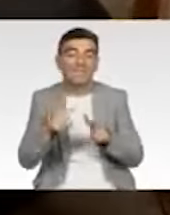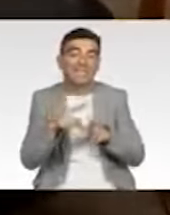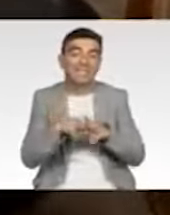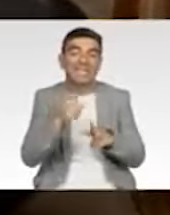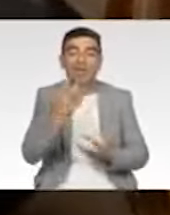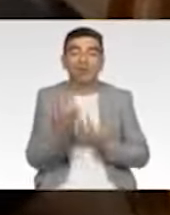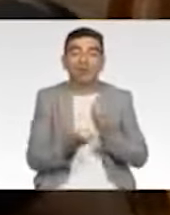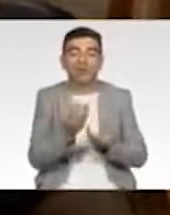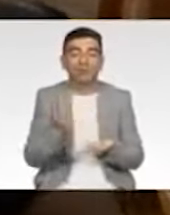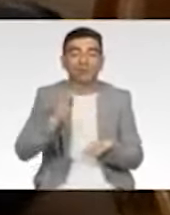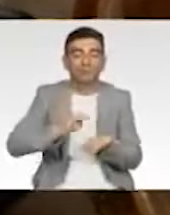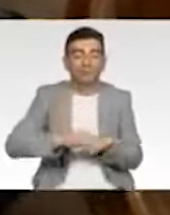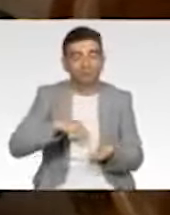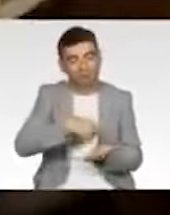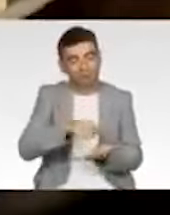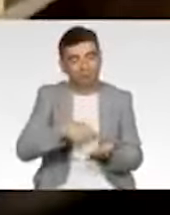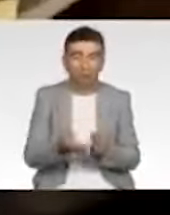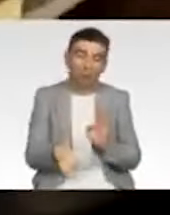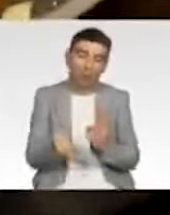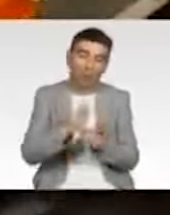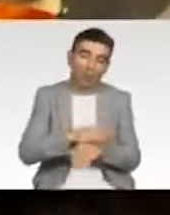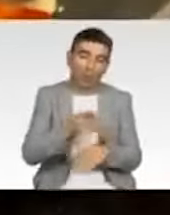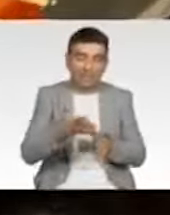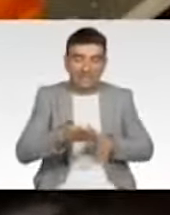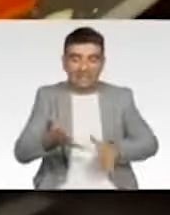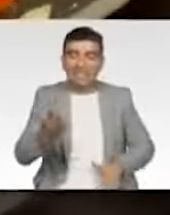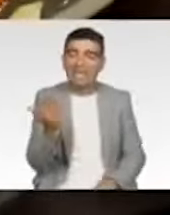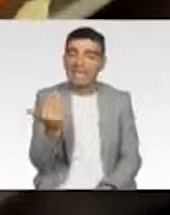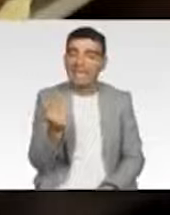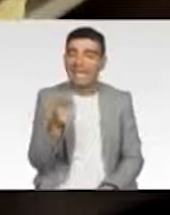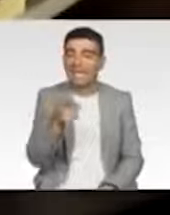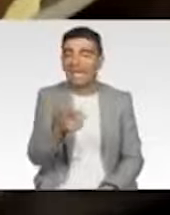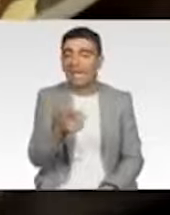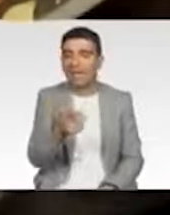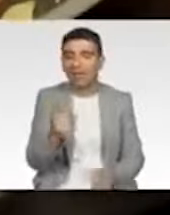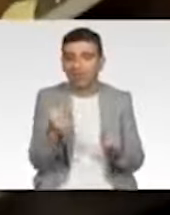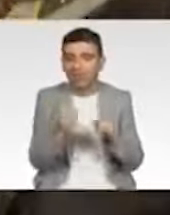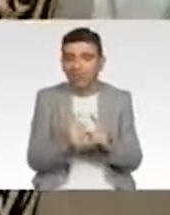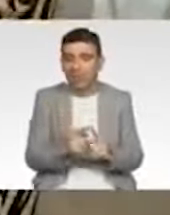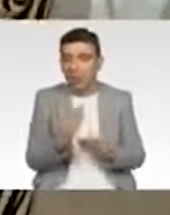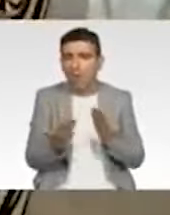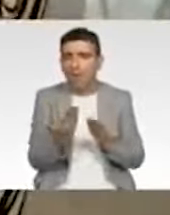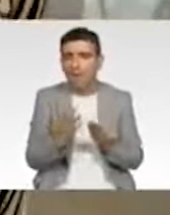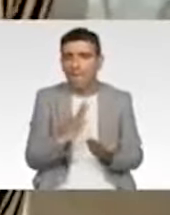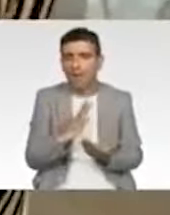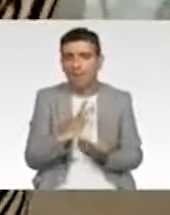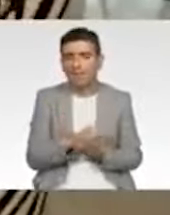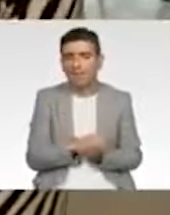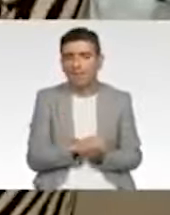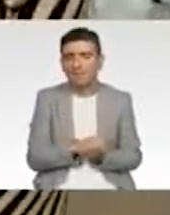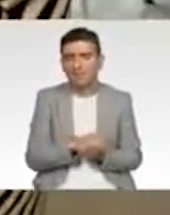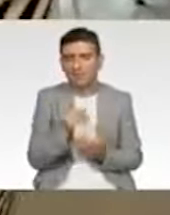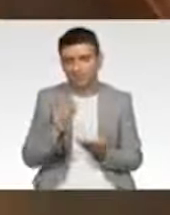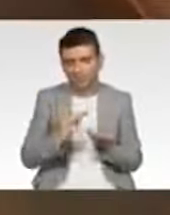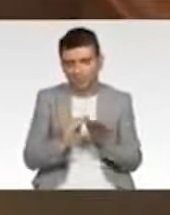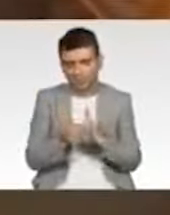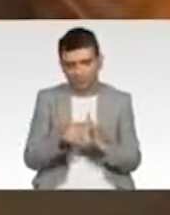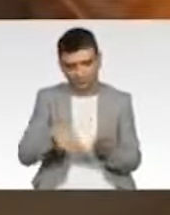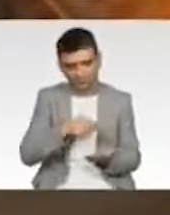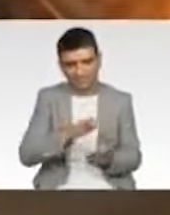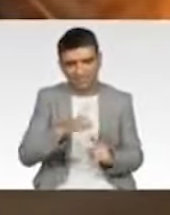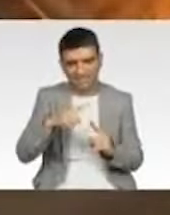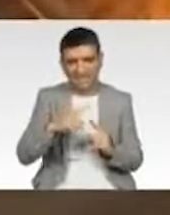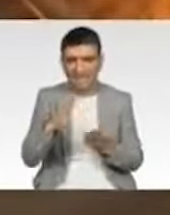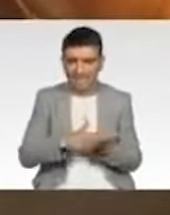üzerinde iyice kavrulduktan sonra sıra geliyor kalan malzemeleri eklemeye. Şimdi soğanlarımız öldü.